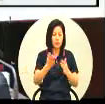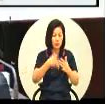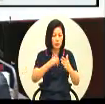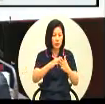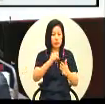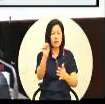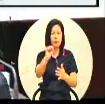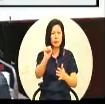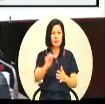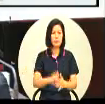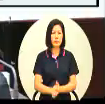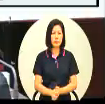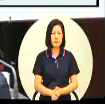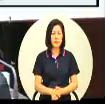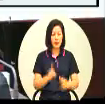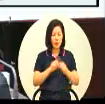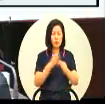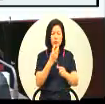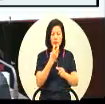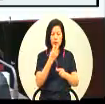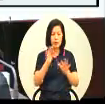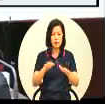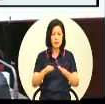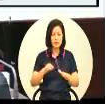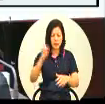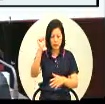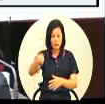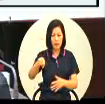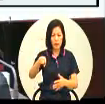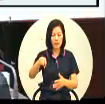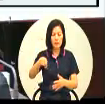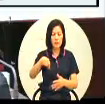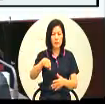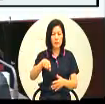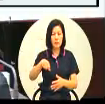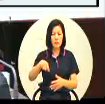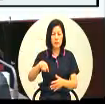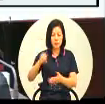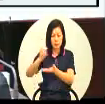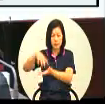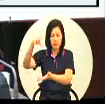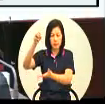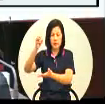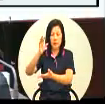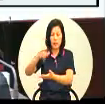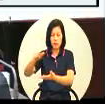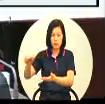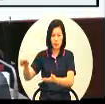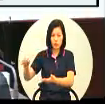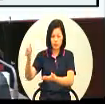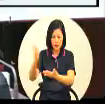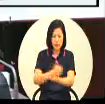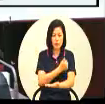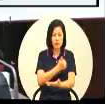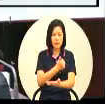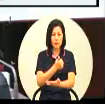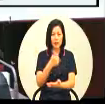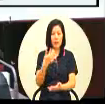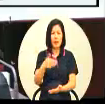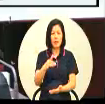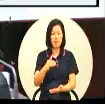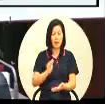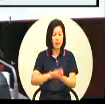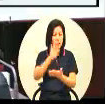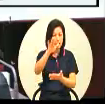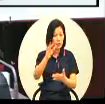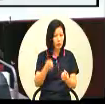陈市长也特别提到，中央目前还没有核定要让这些核灾食品来进口，但是并不代表未来